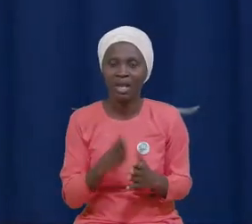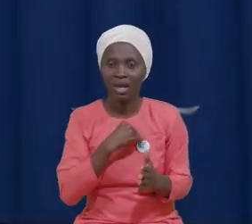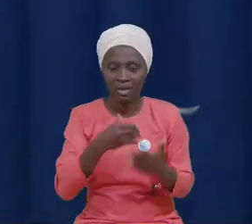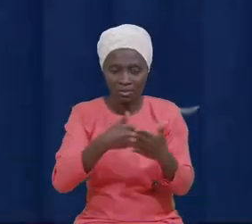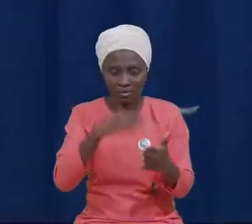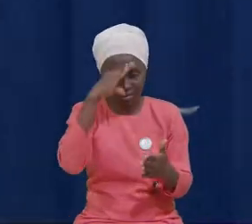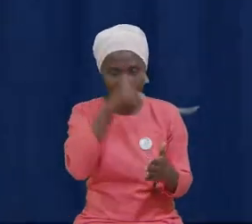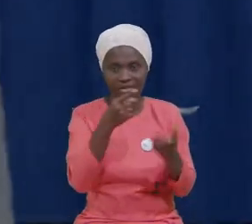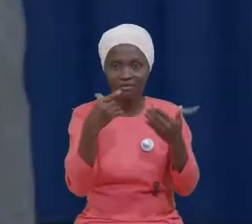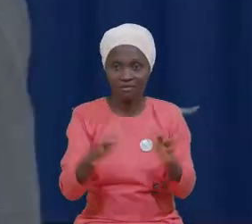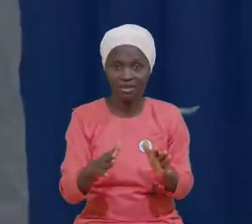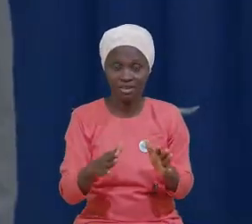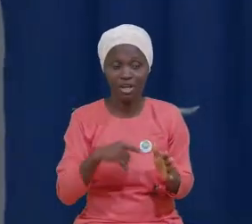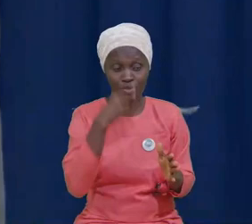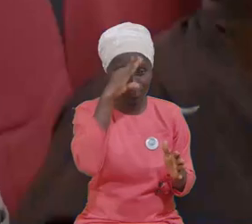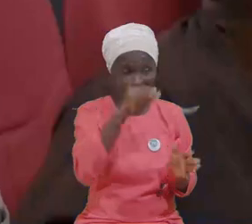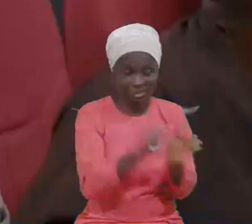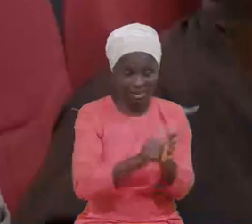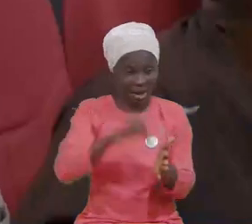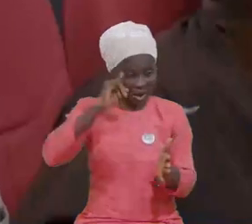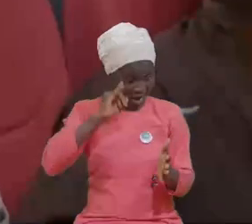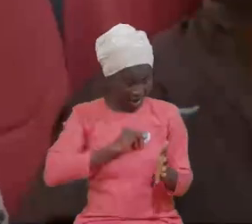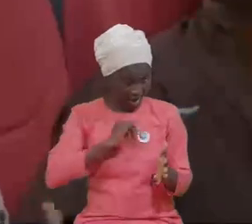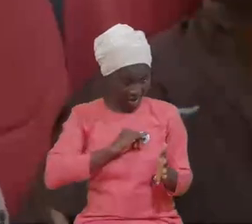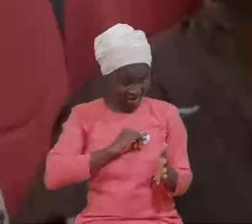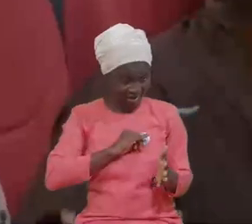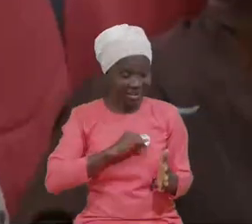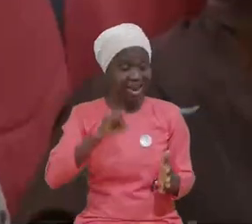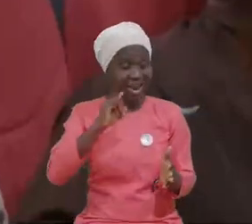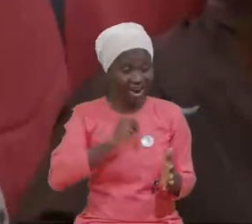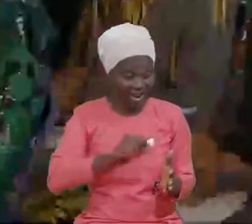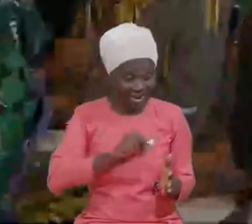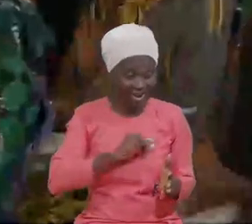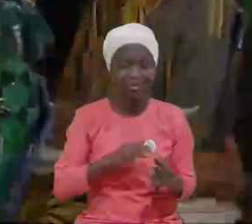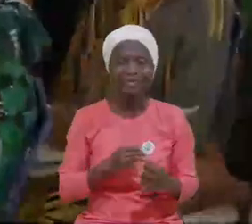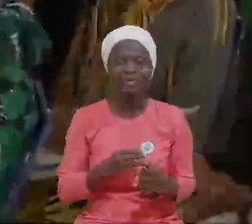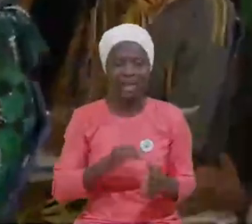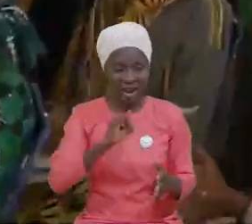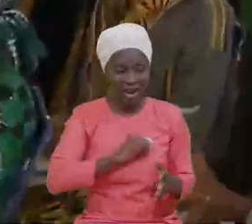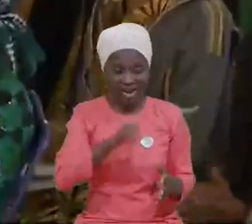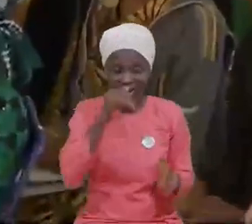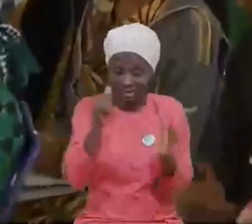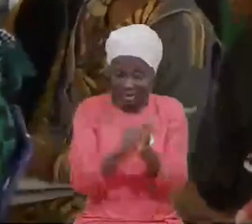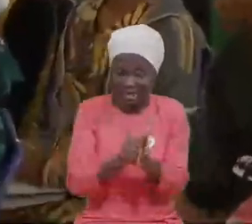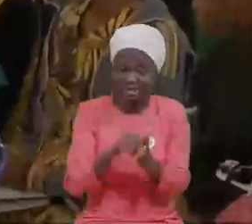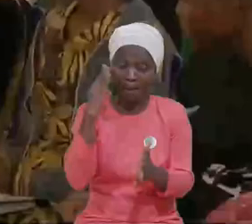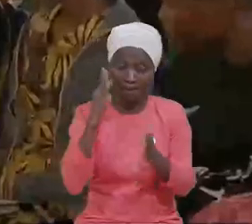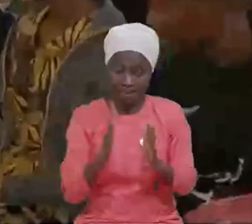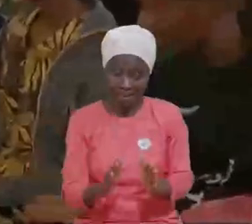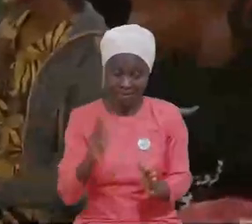Et avant qu'il n'atterrisse, j'ai dit, je le suis. Je suis le pasteur